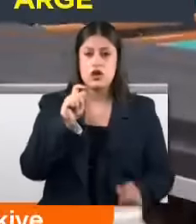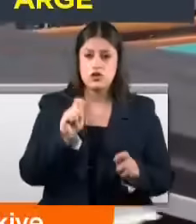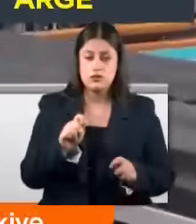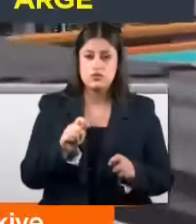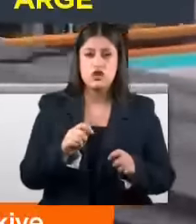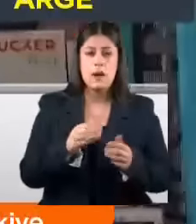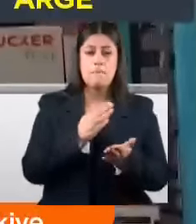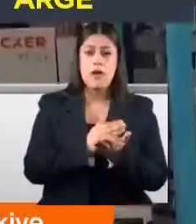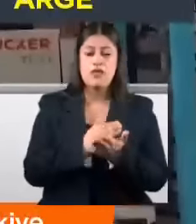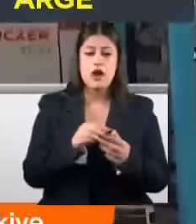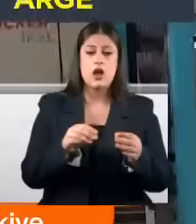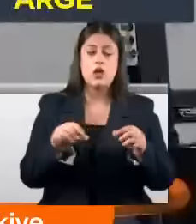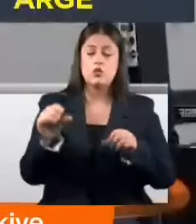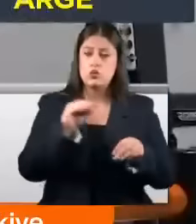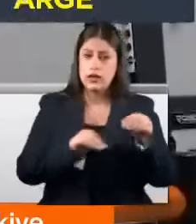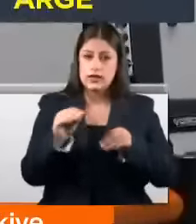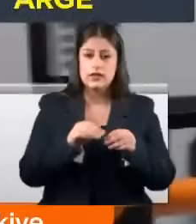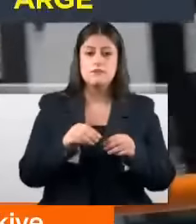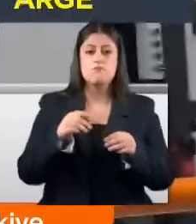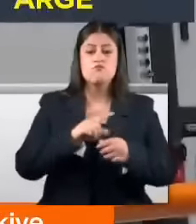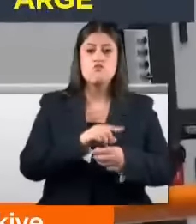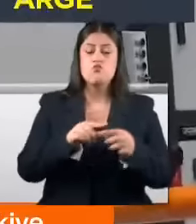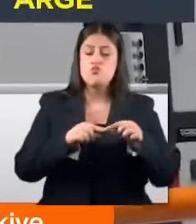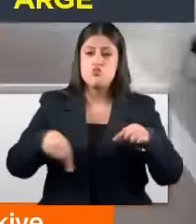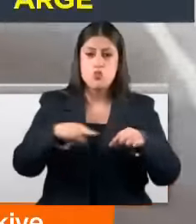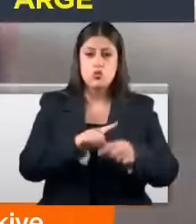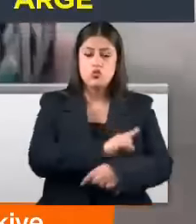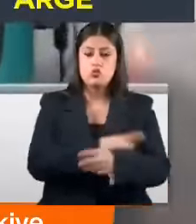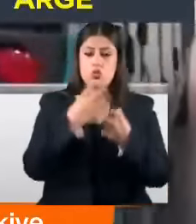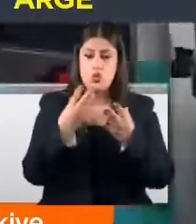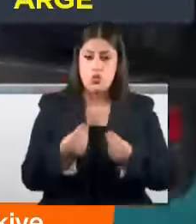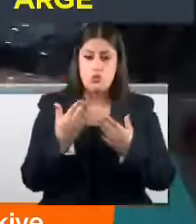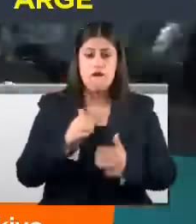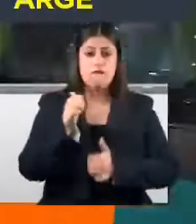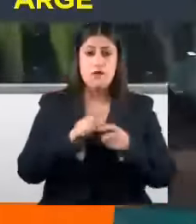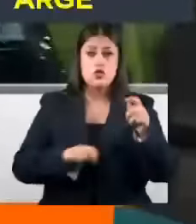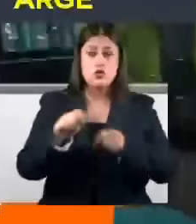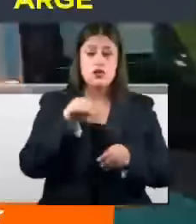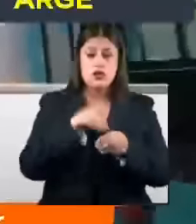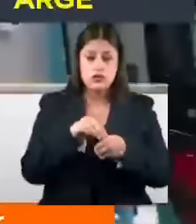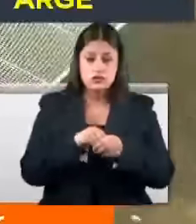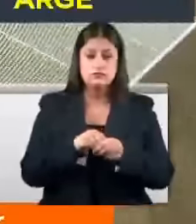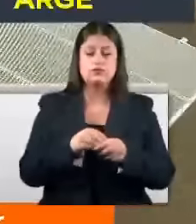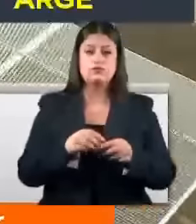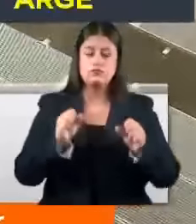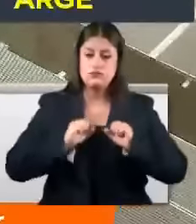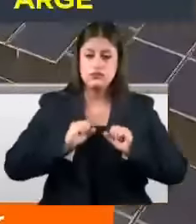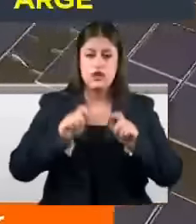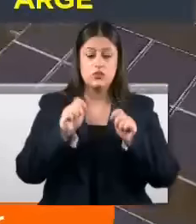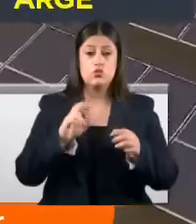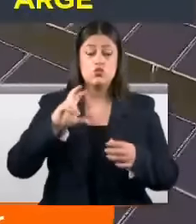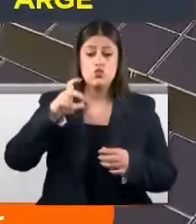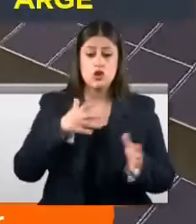Batarya üretiminde de hedef bölgesel güç olmak. Çip tasarlama ve üretme fabrikasının kurulması için de teşvik sağlanacak. Güneş ve